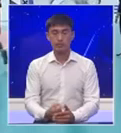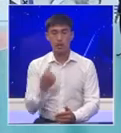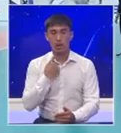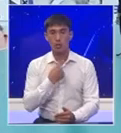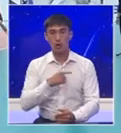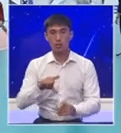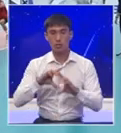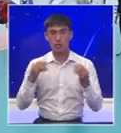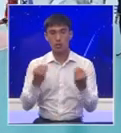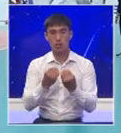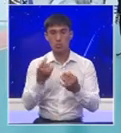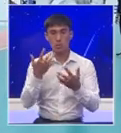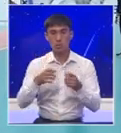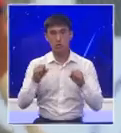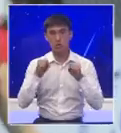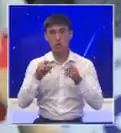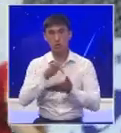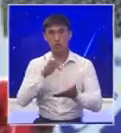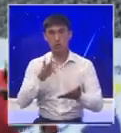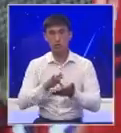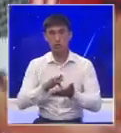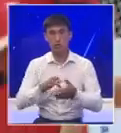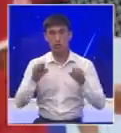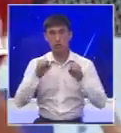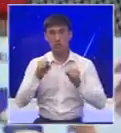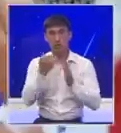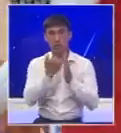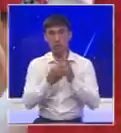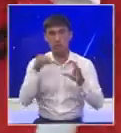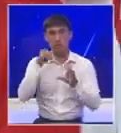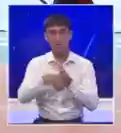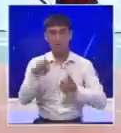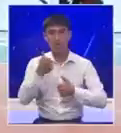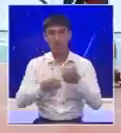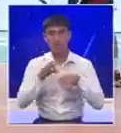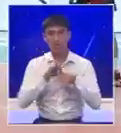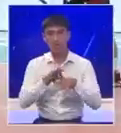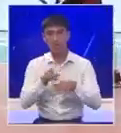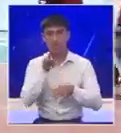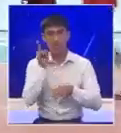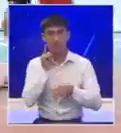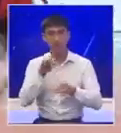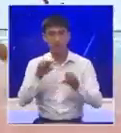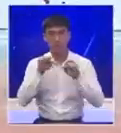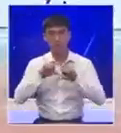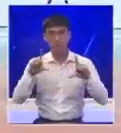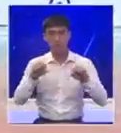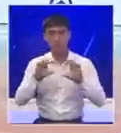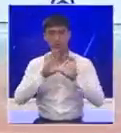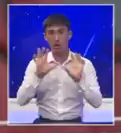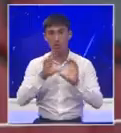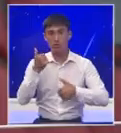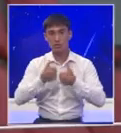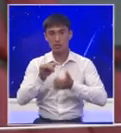Талдықорған стадиондары мен бірнеше спорт орталықтарында Спартакиада бағдарламасына кірген жарыстар өтіп жатыр. Жастар спорт сарайында волейболшылардың